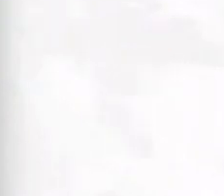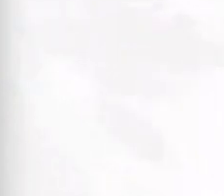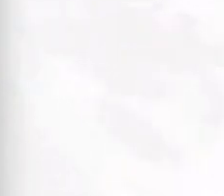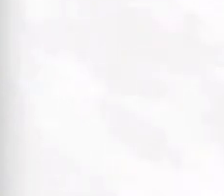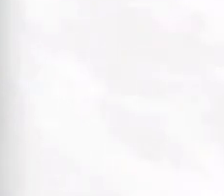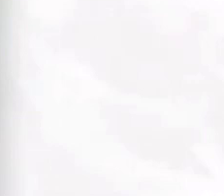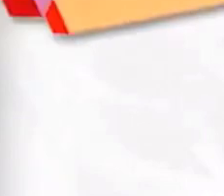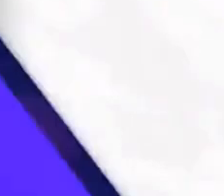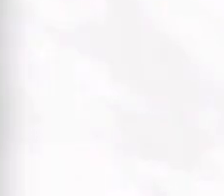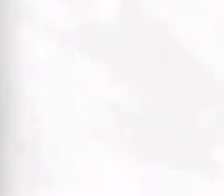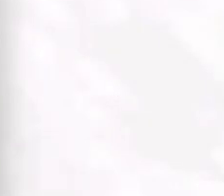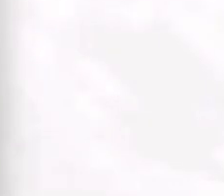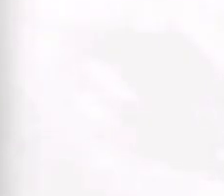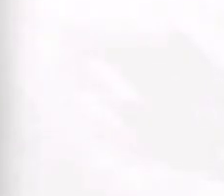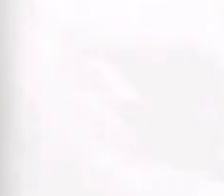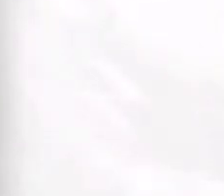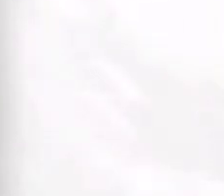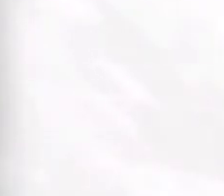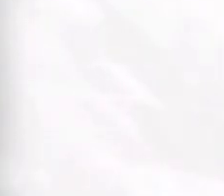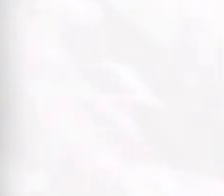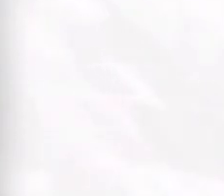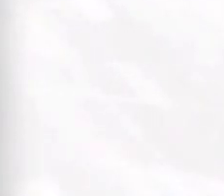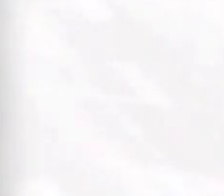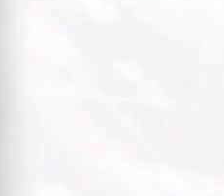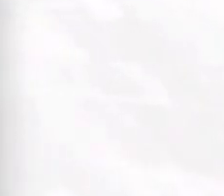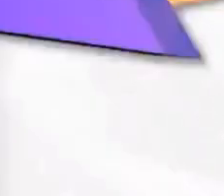MP3 di